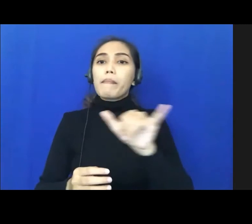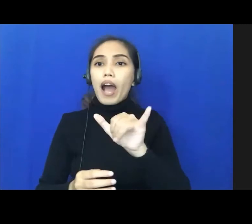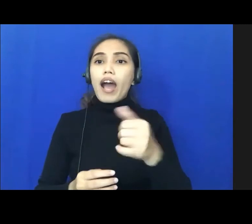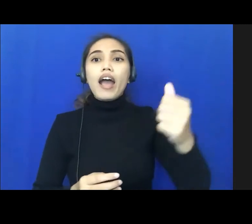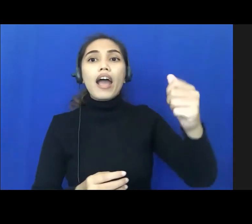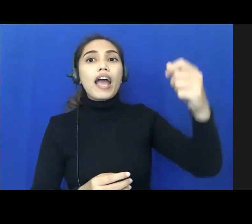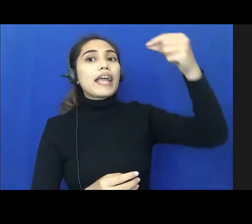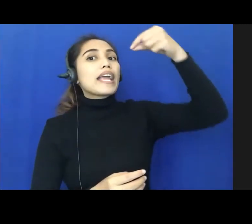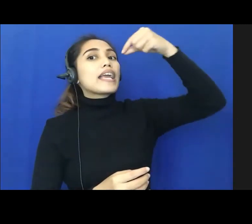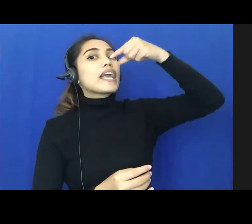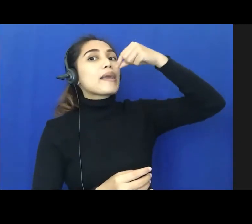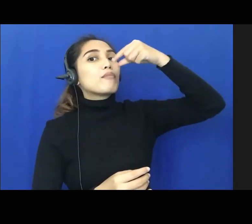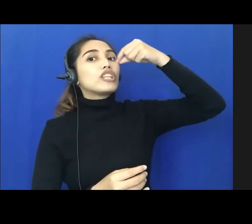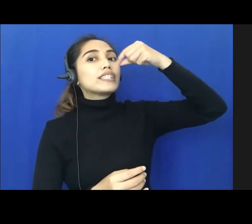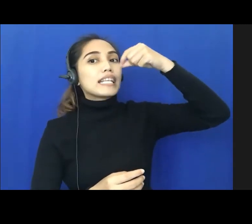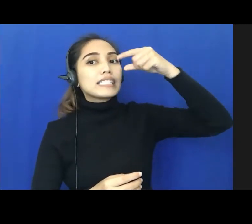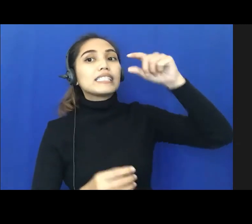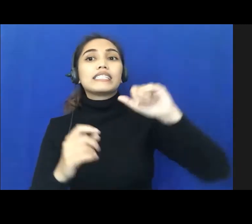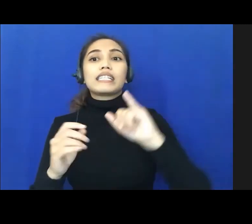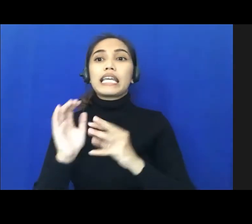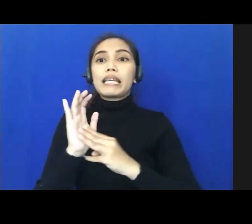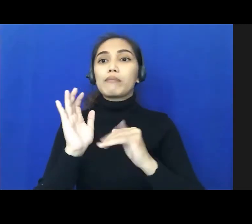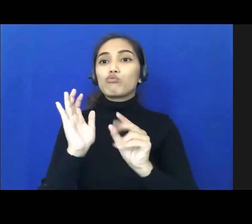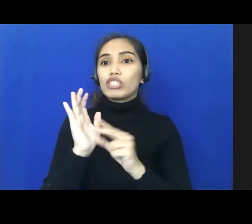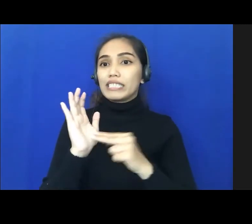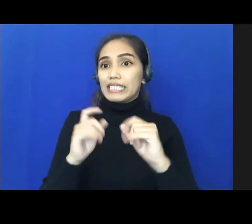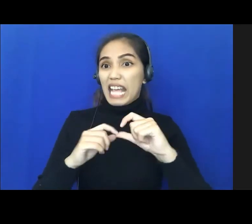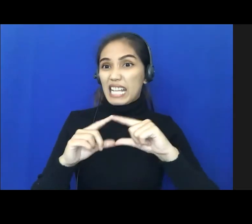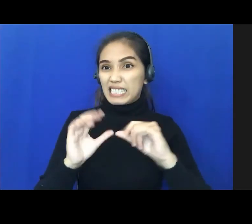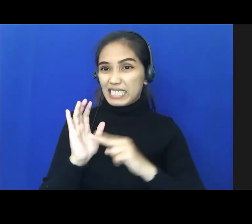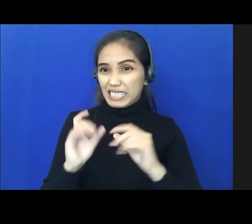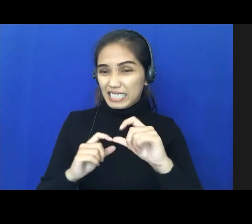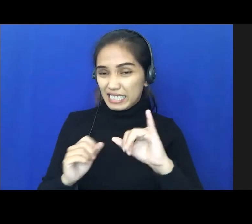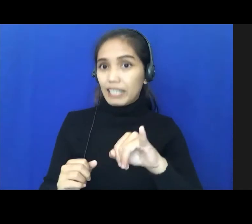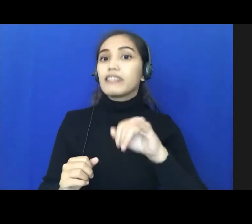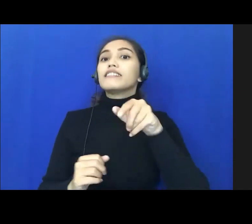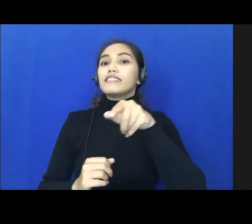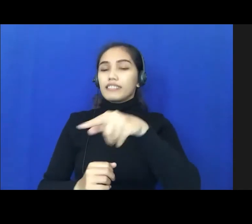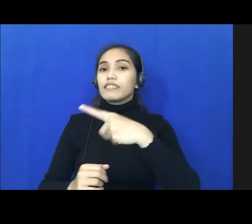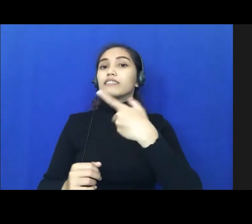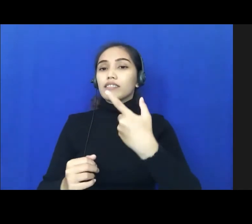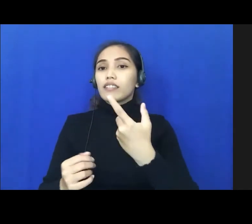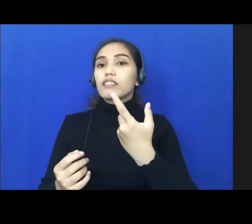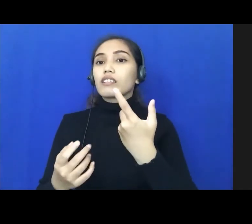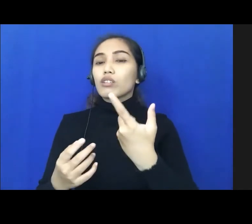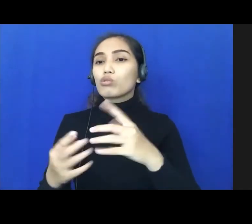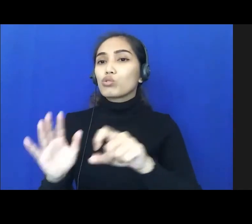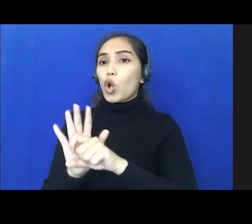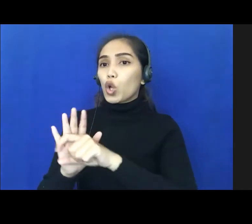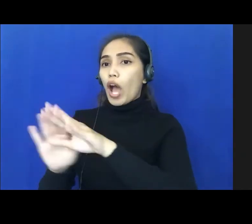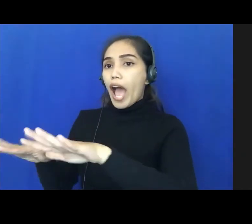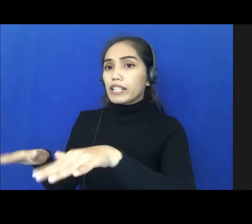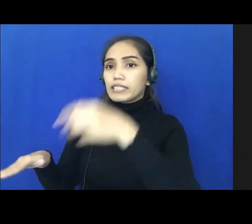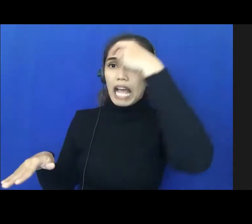O. Observasi anak sakit. Jika alami sesak napas, segera periksa ke puskesmas, rumah sakit, atau dokter